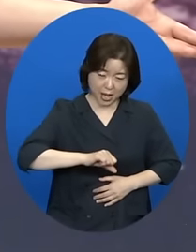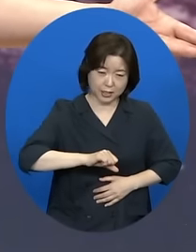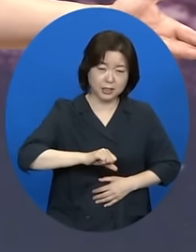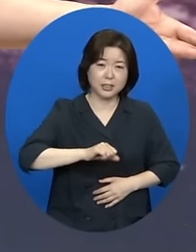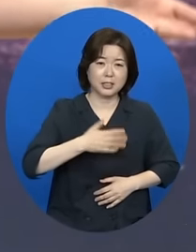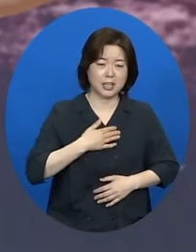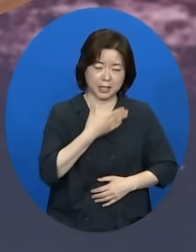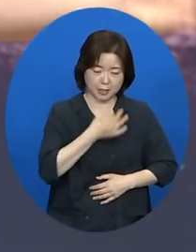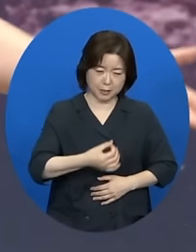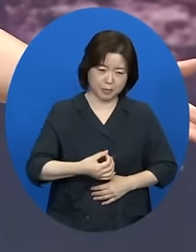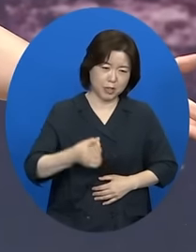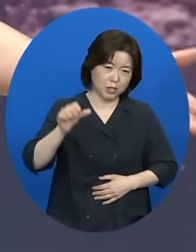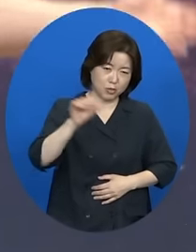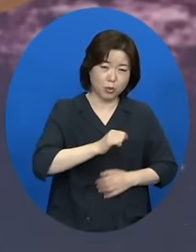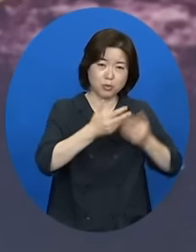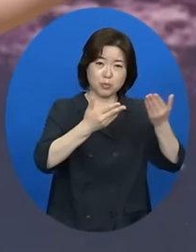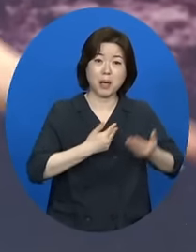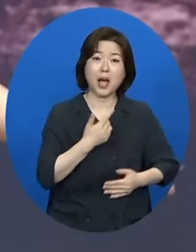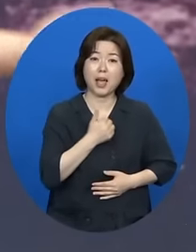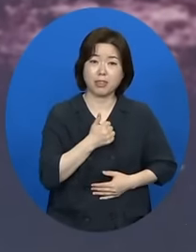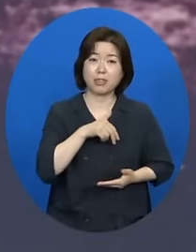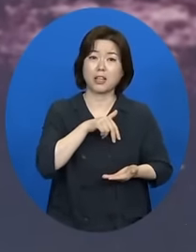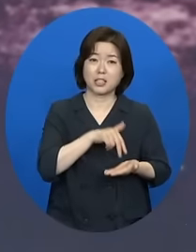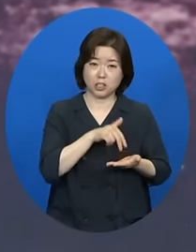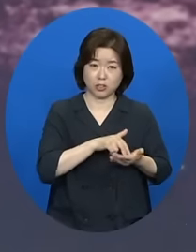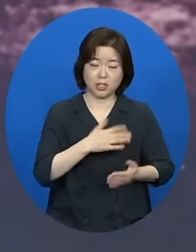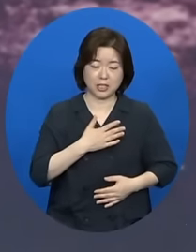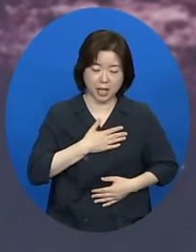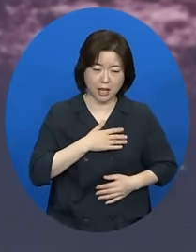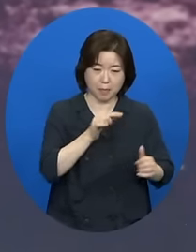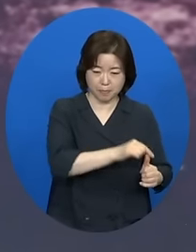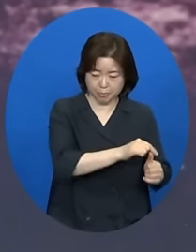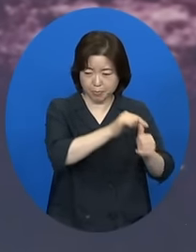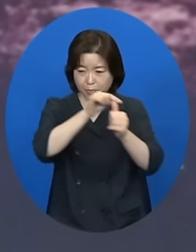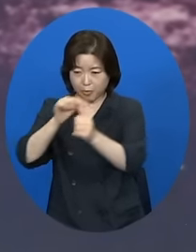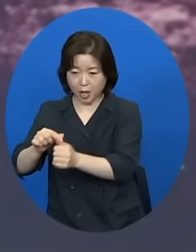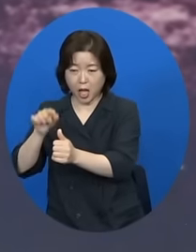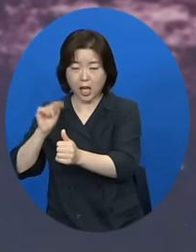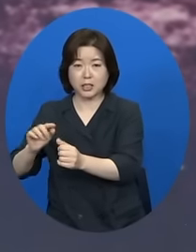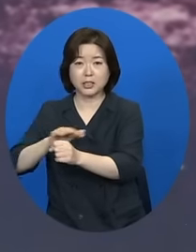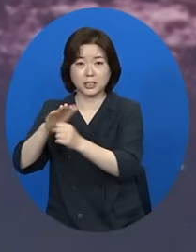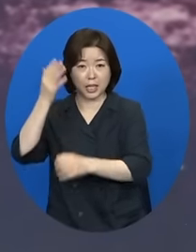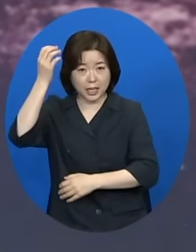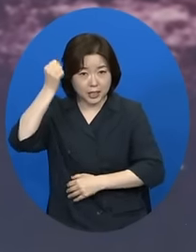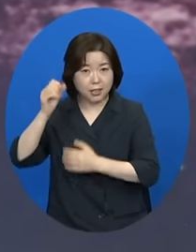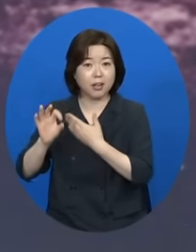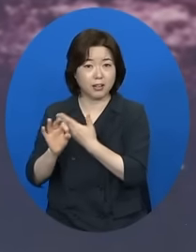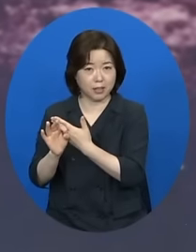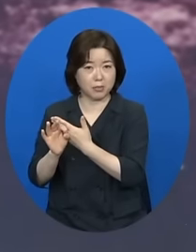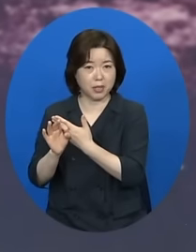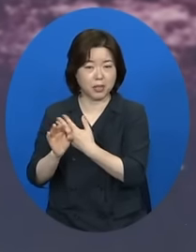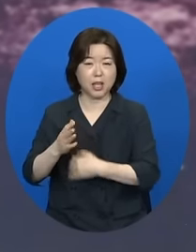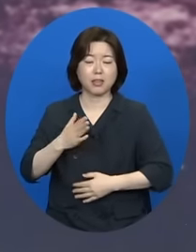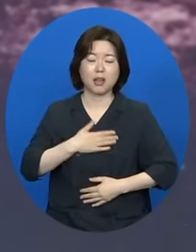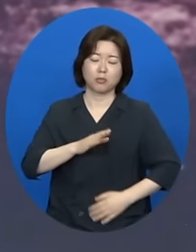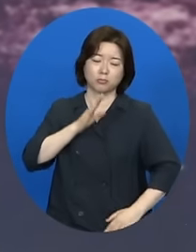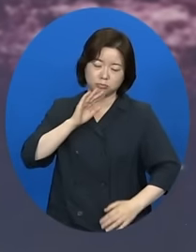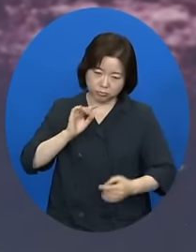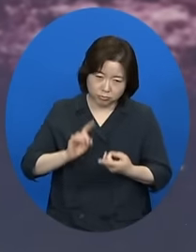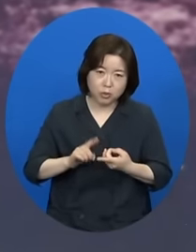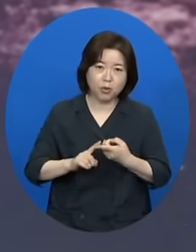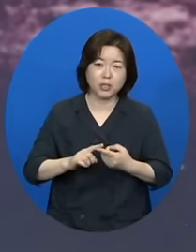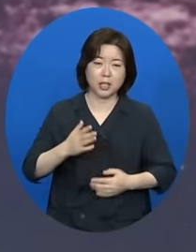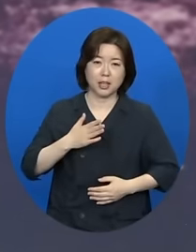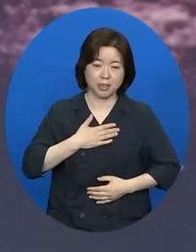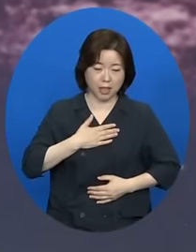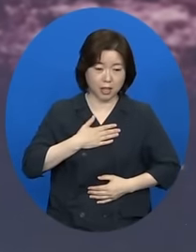저주받을 수밖에 없었던 처지에서 나를 건져주신 그 사랑을 기억한다면 나도 당연히